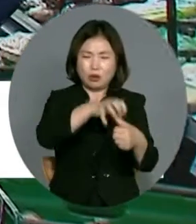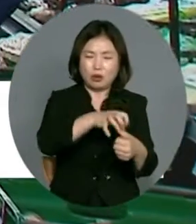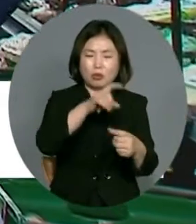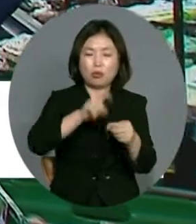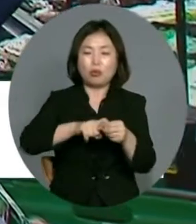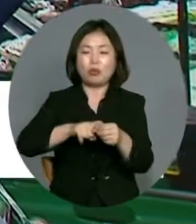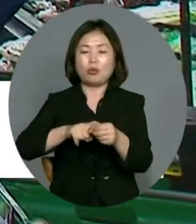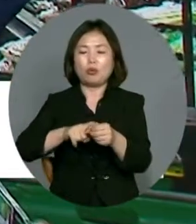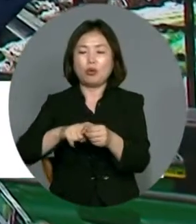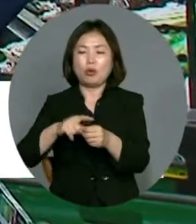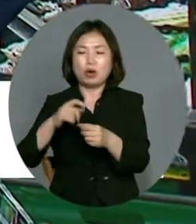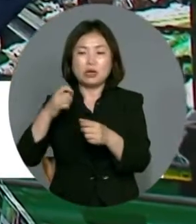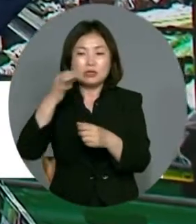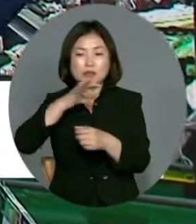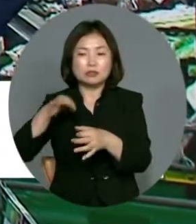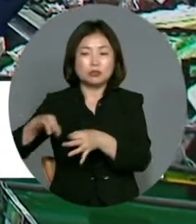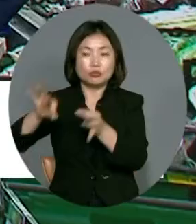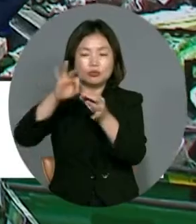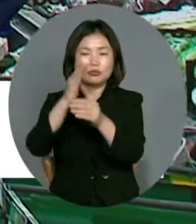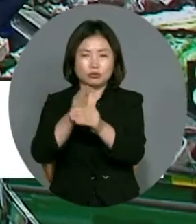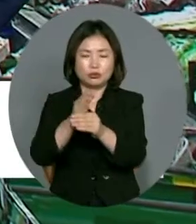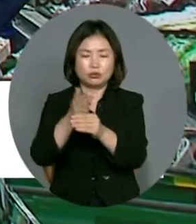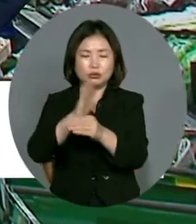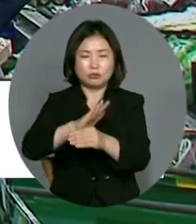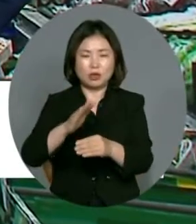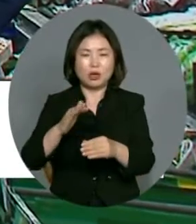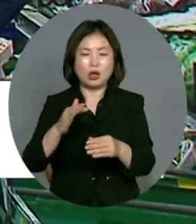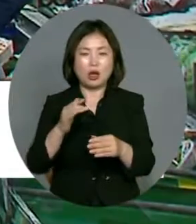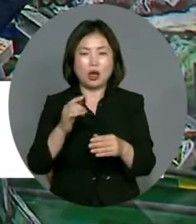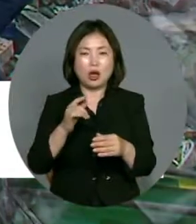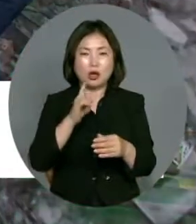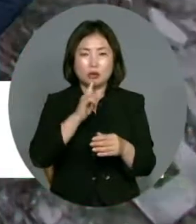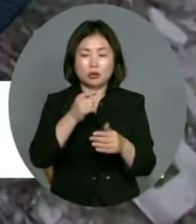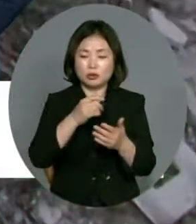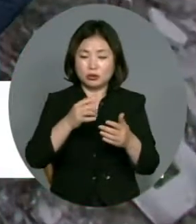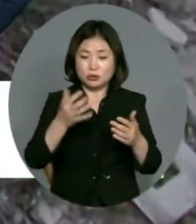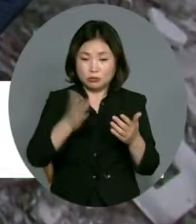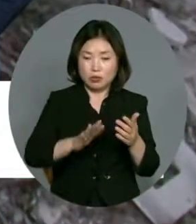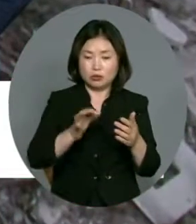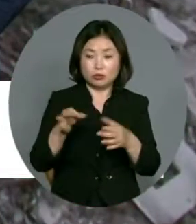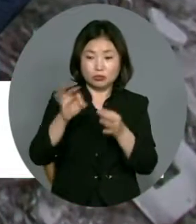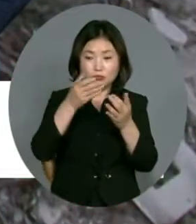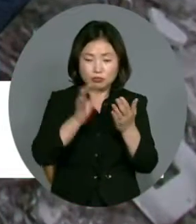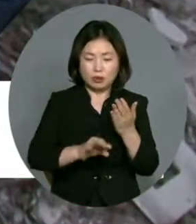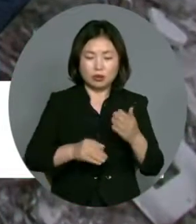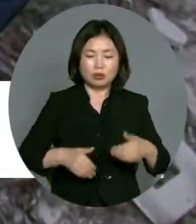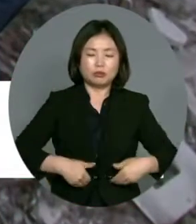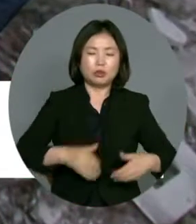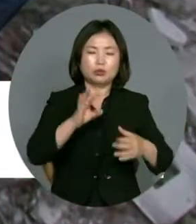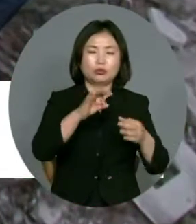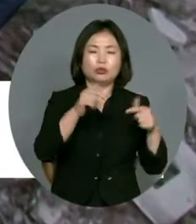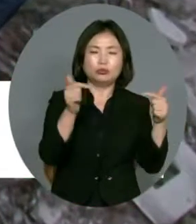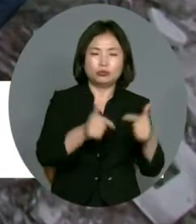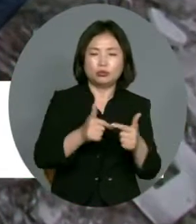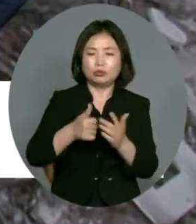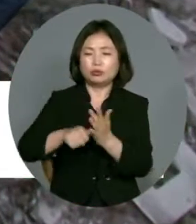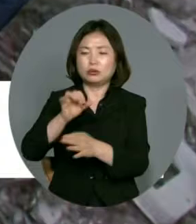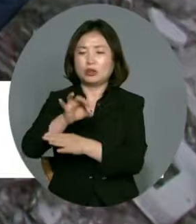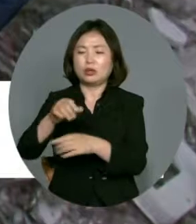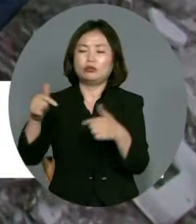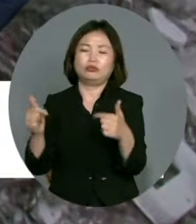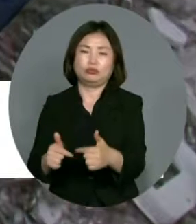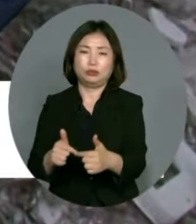있죠. 그런데 금리가 올라가면 가처분 소득, 이른바 쓸 돈이 줄게 되고 소비가 위축됩니다.